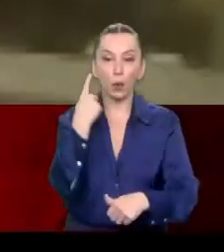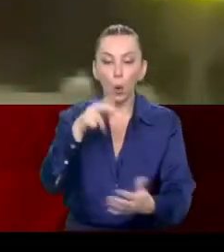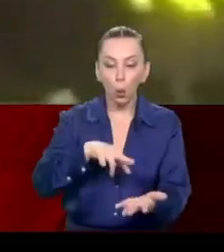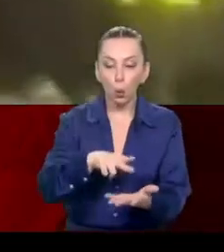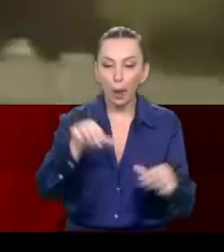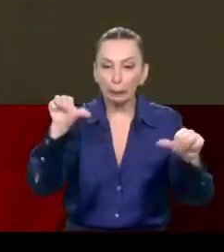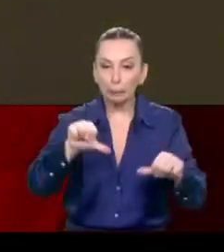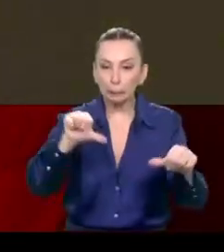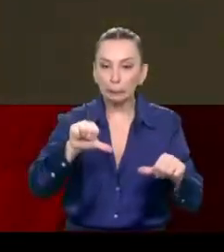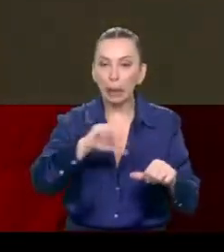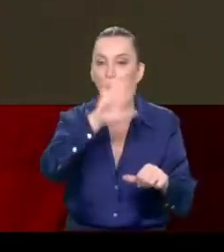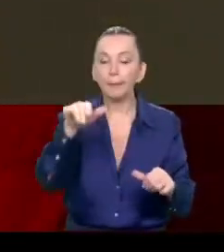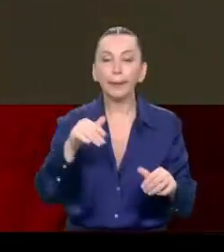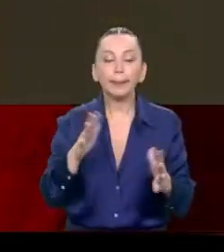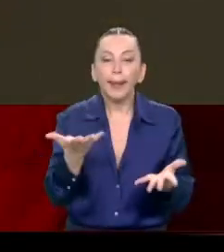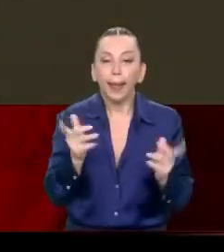yere oturmakta buldu.